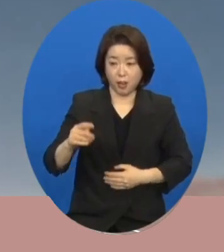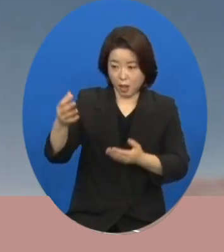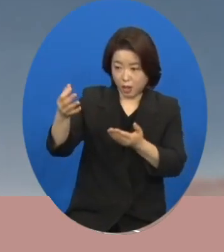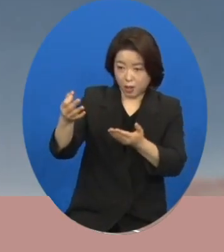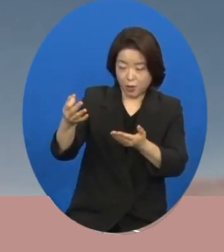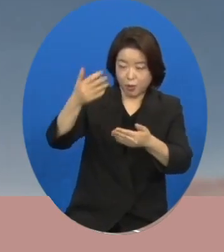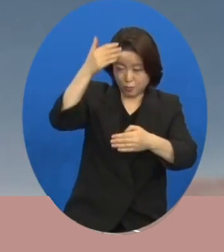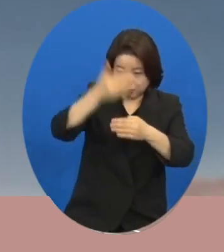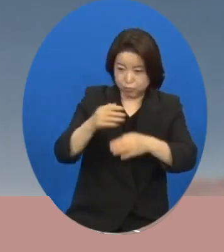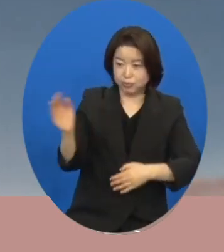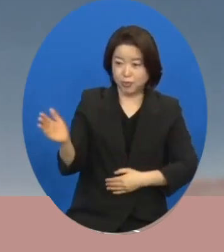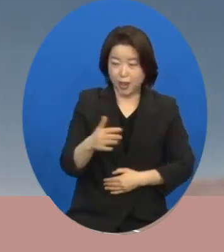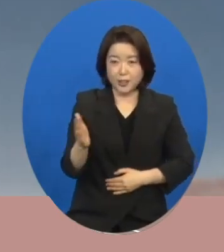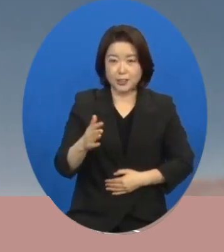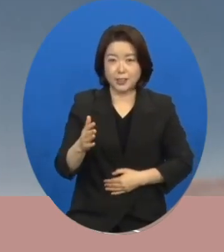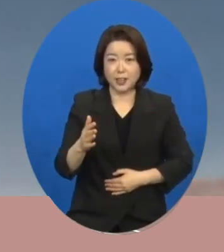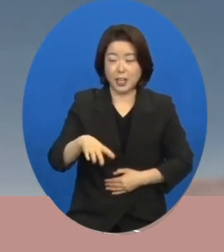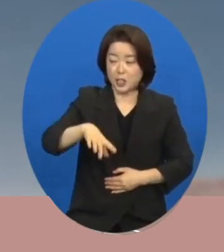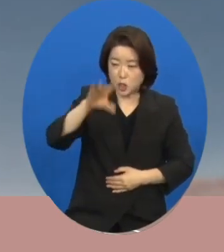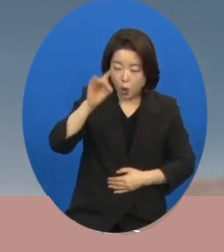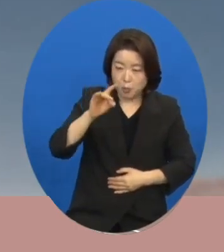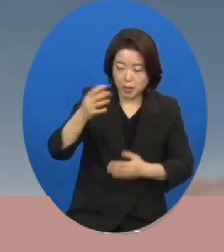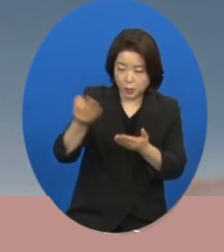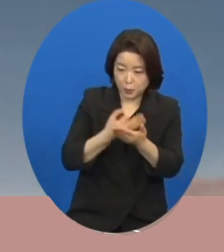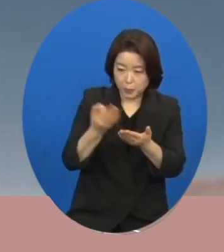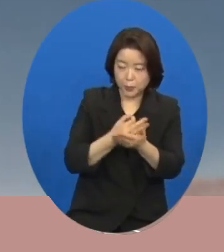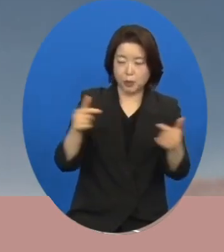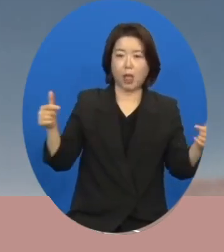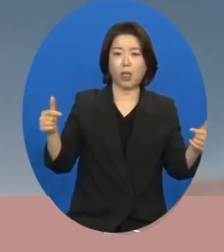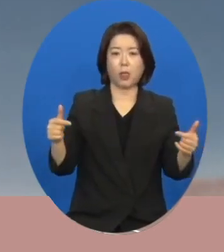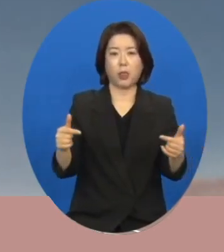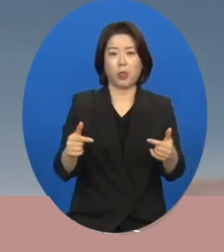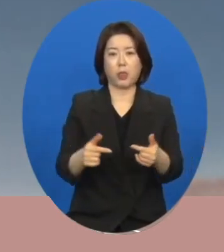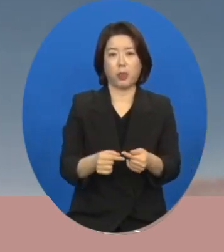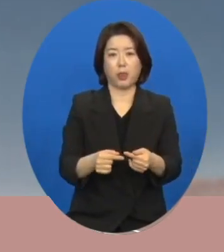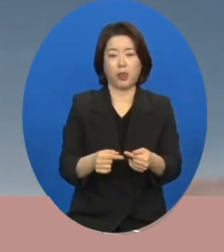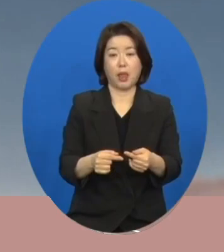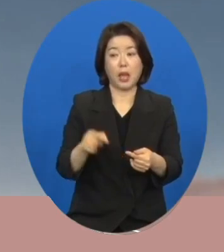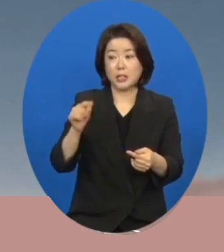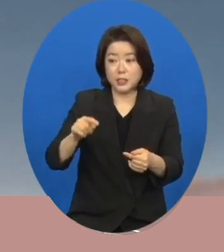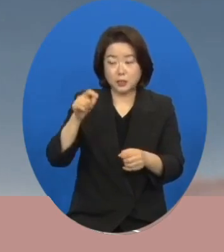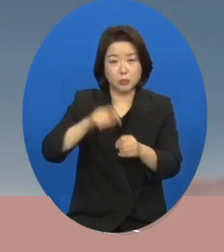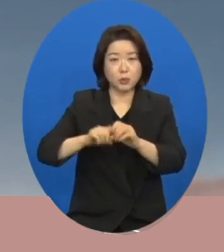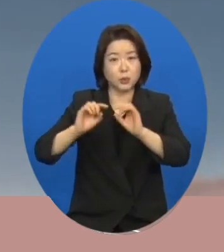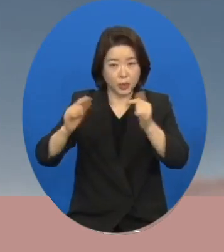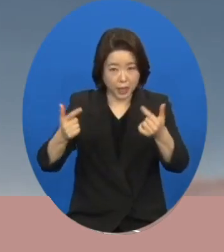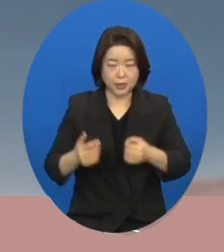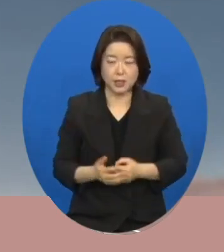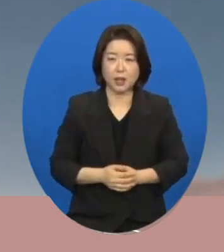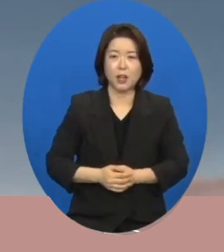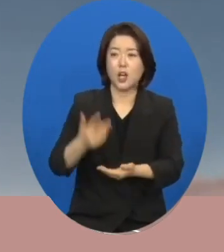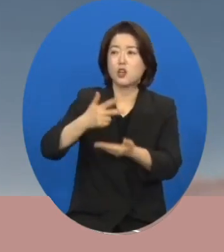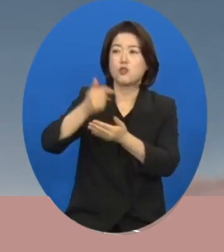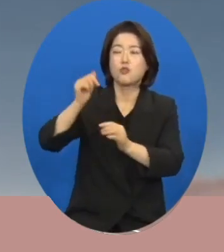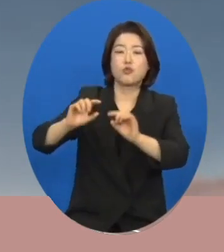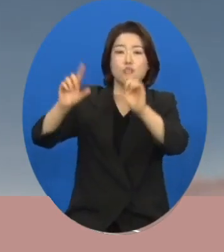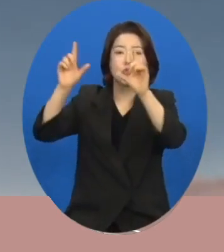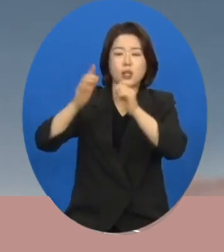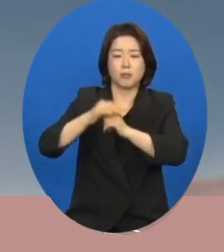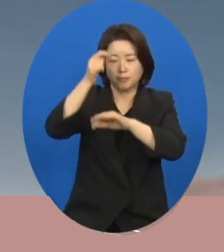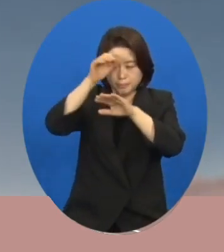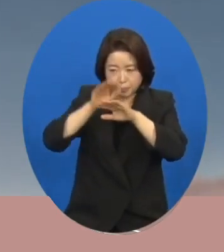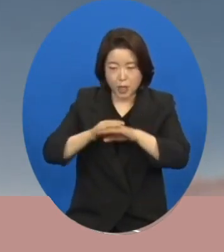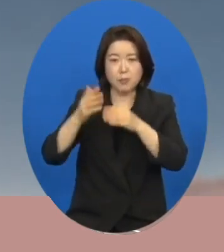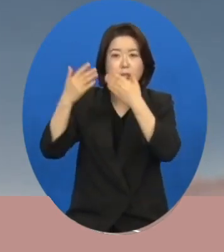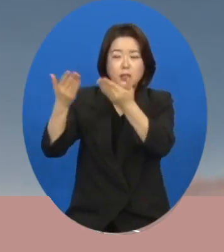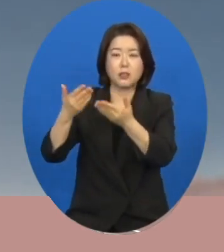못 받는데 어떻게 당연한 거죠 근데 그걸 하려고 한게 아니라 말씀을 지키기 위해서 결과가 어떠하든